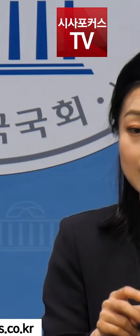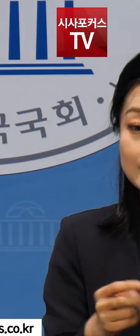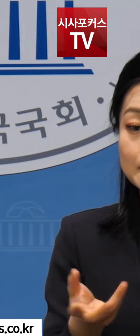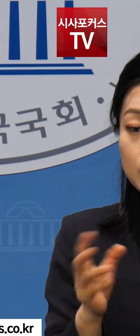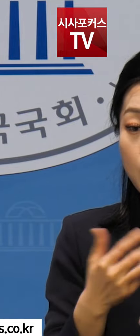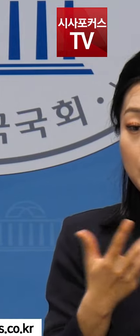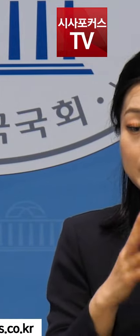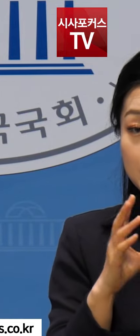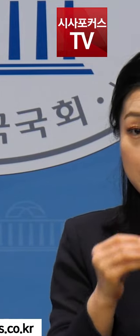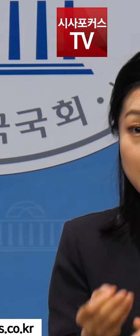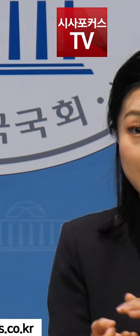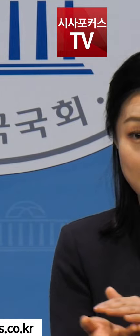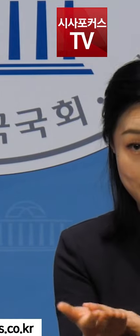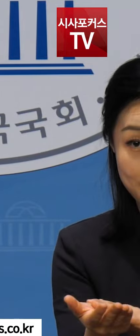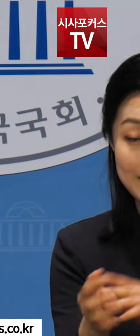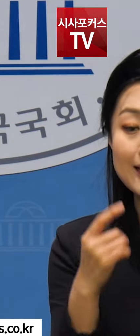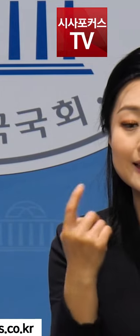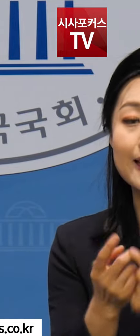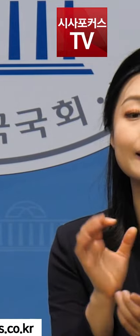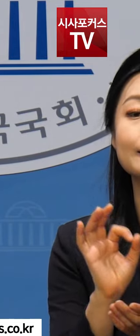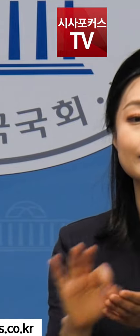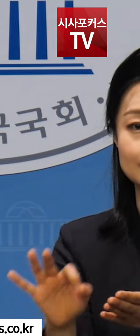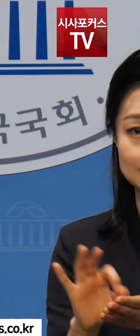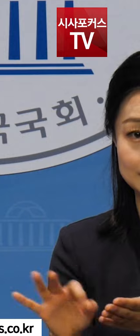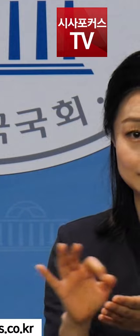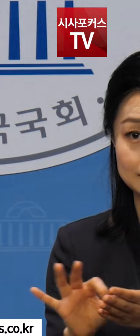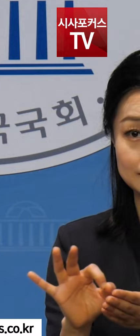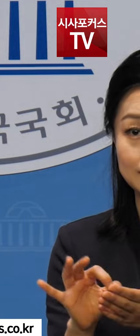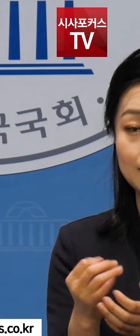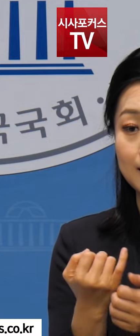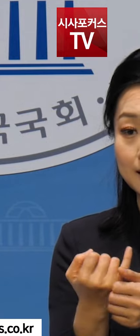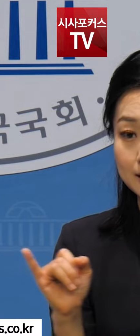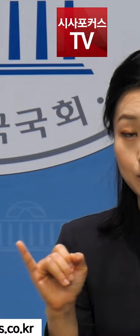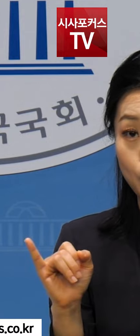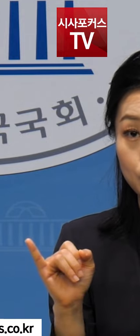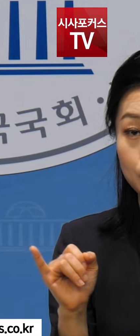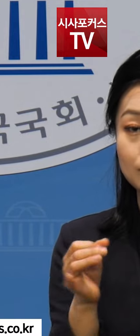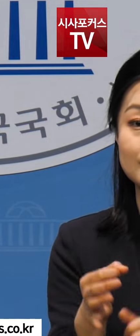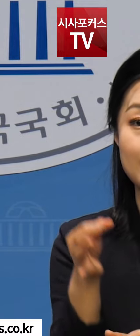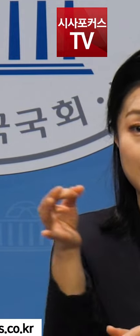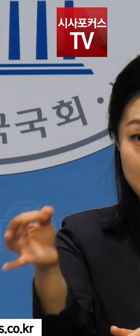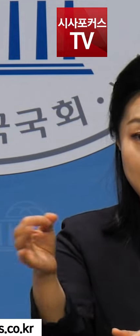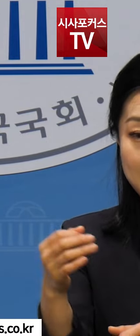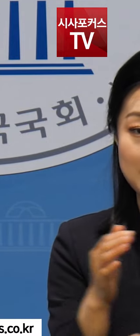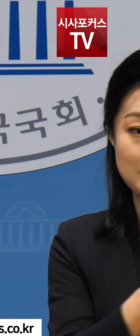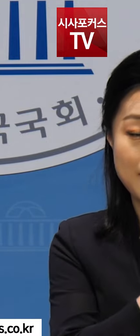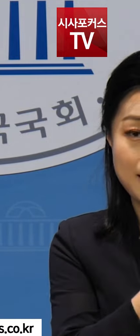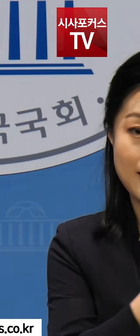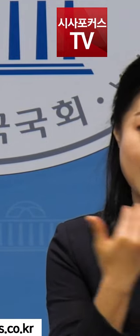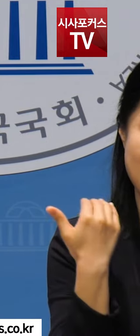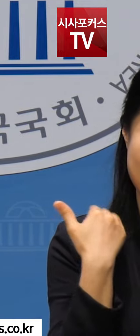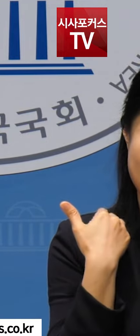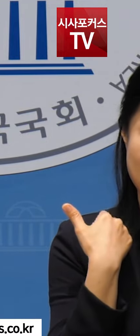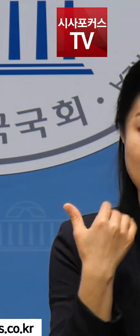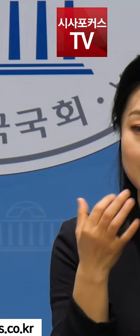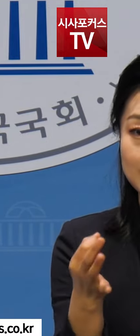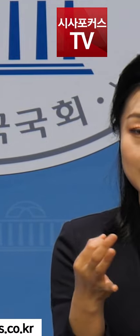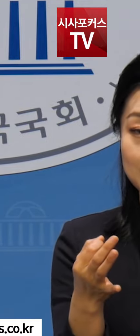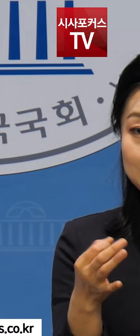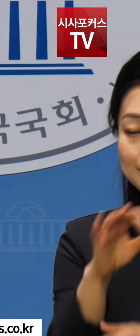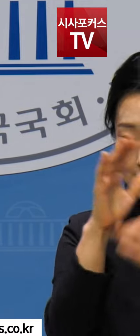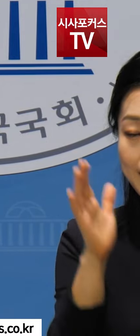원을 개인적인 용도인 전초와의 이혼 위자료 5억 원, 내연녀와의 전세 보증금 6억 8천만